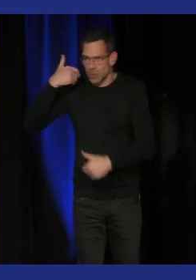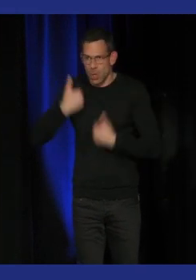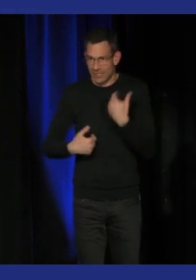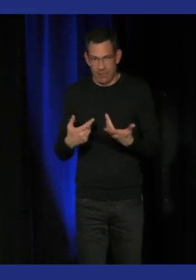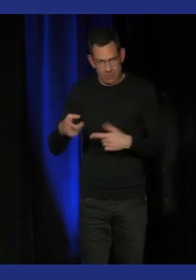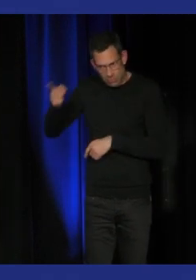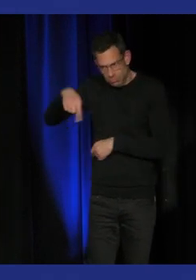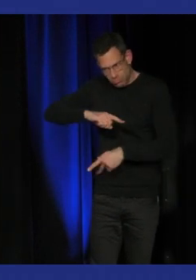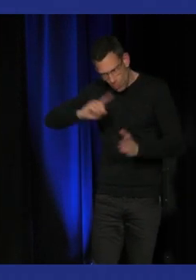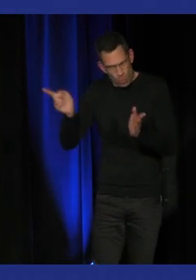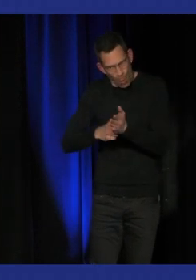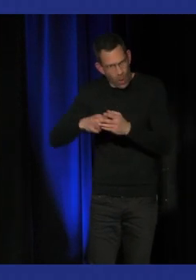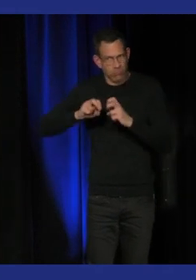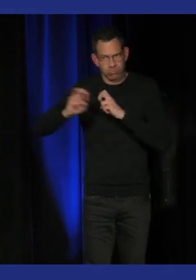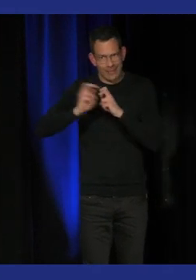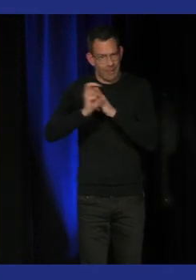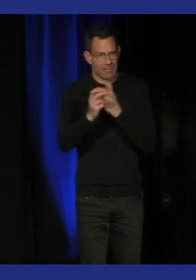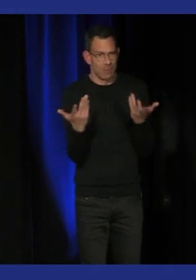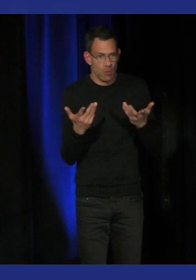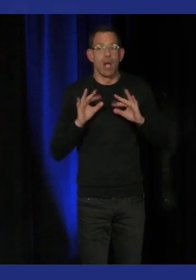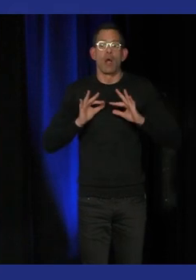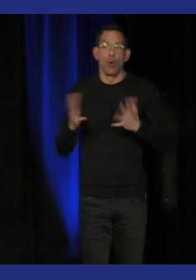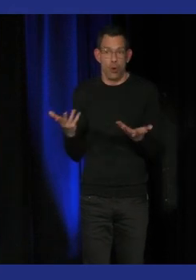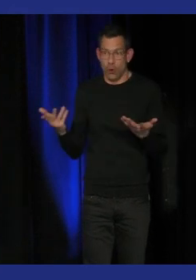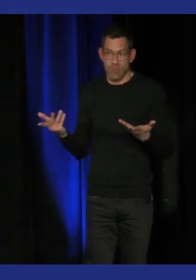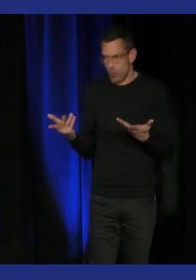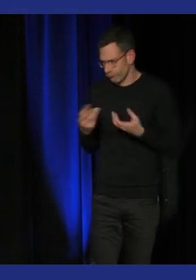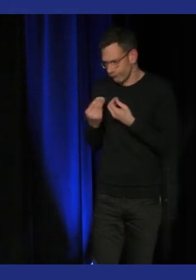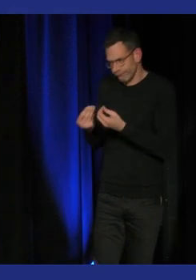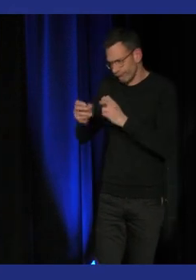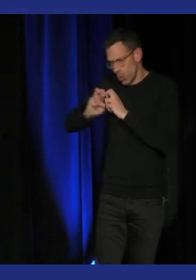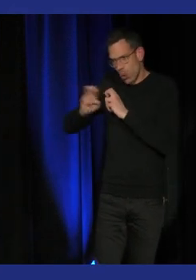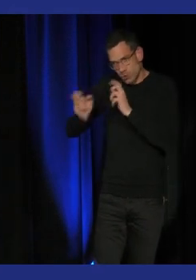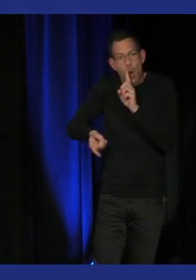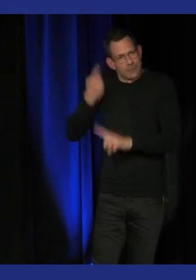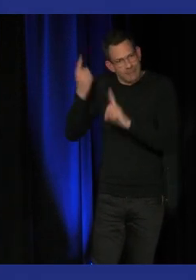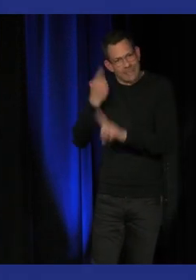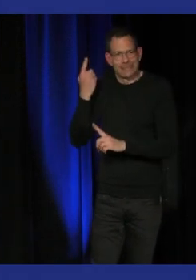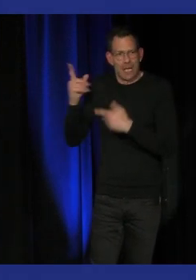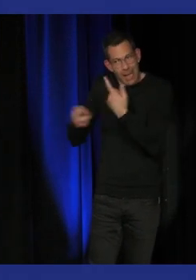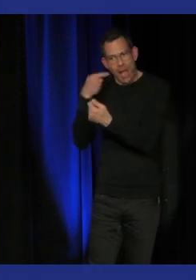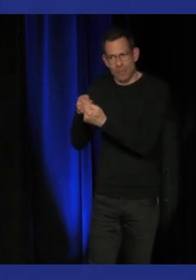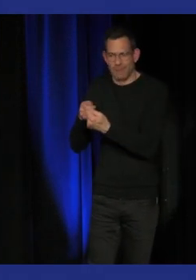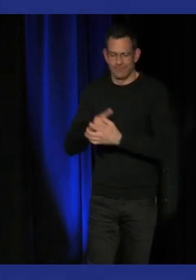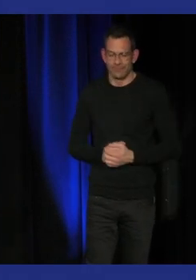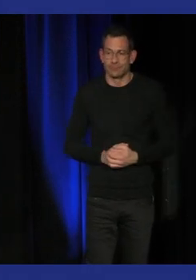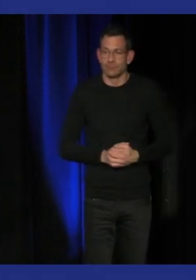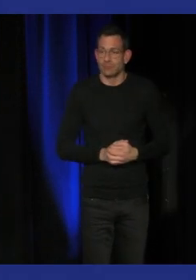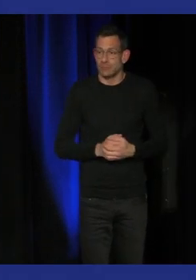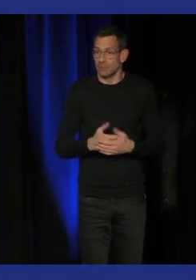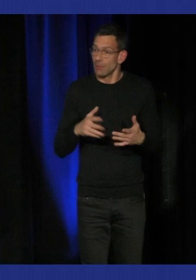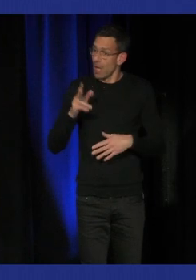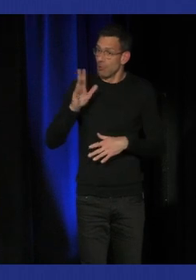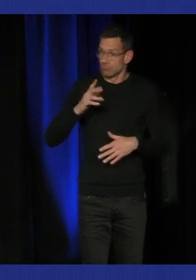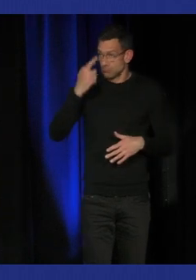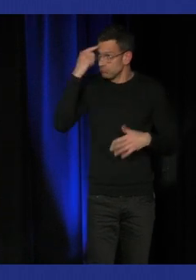au déplacement était assuré par du transport spécialisé. Parce qu'on ne concevait